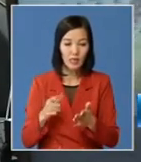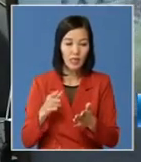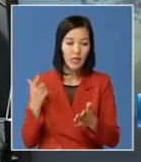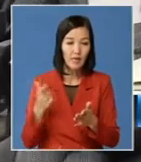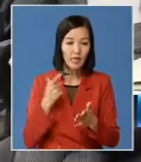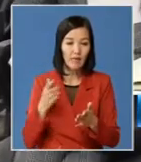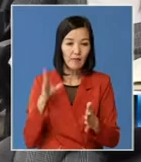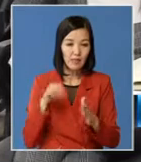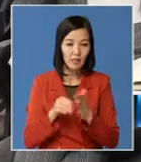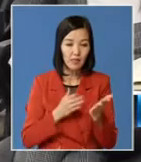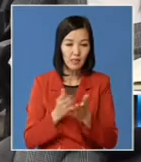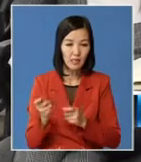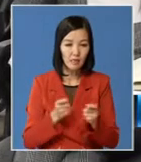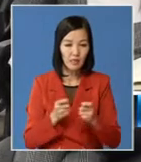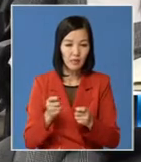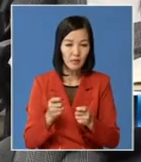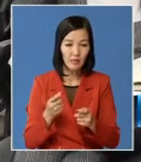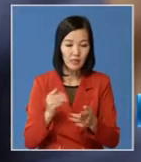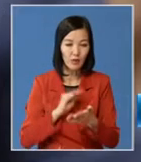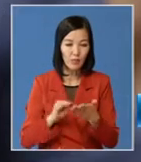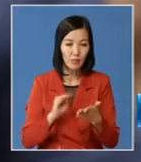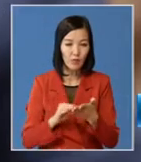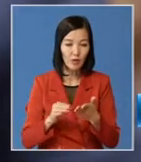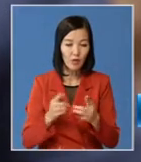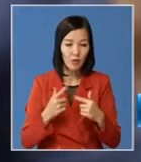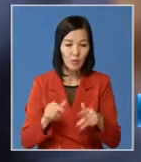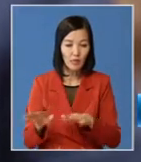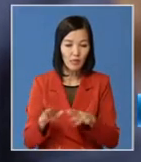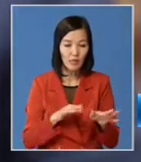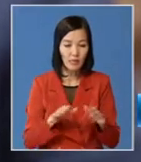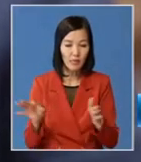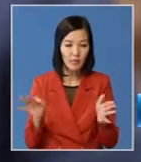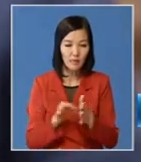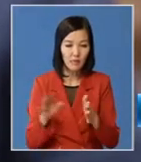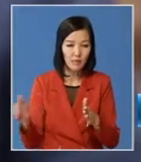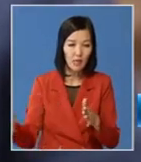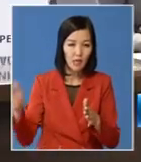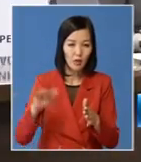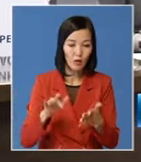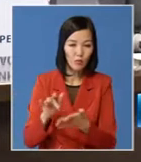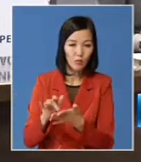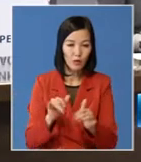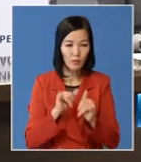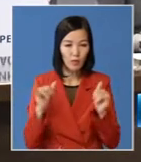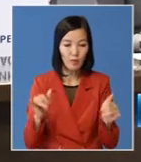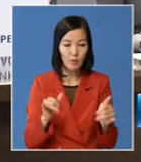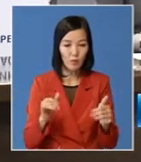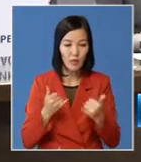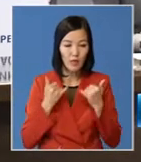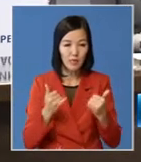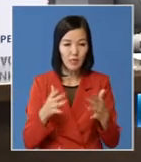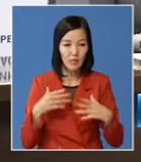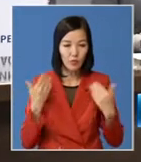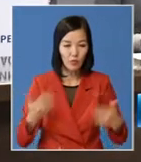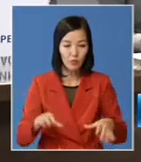мен ішкі саясат басқармасы және өңірлік коммуникациялар қызметі ұйымдастырған акция мақсаты тау туризмін дамытуға бағытталған. Әрі саламатты өмір